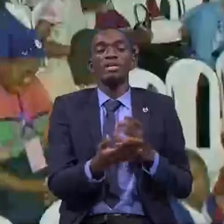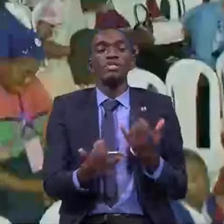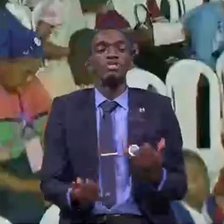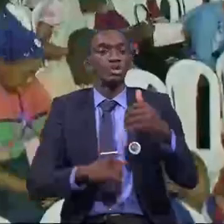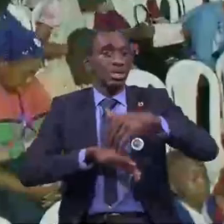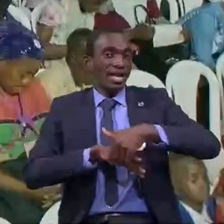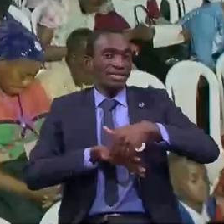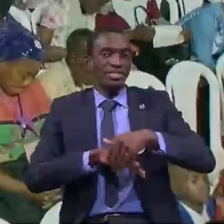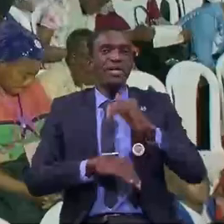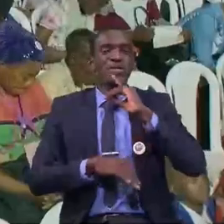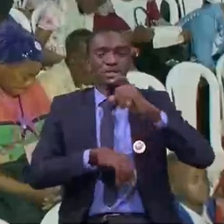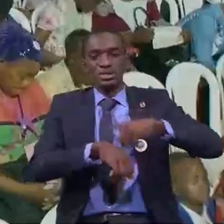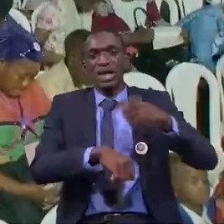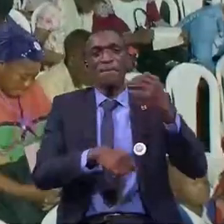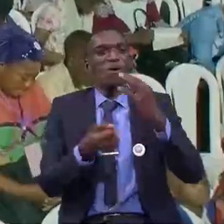Ce soir, c'est une soirée de paix,